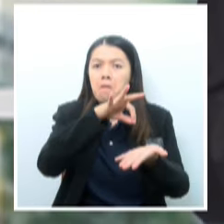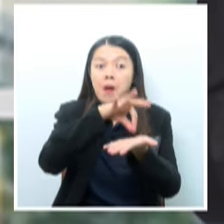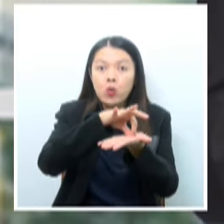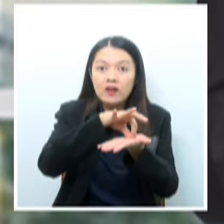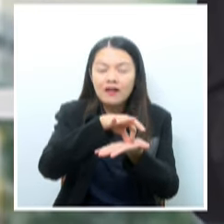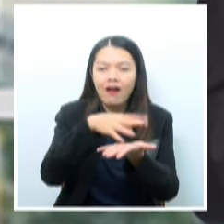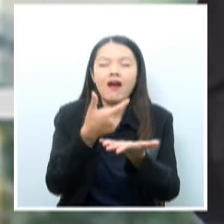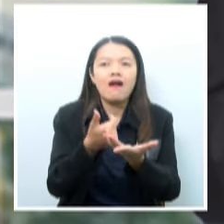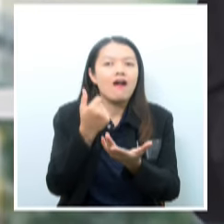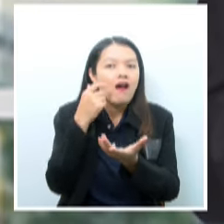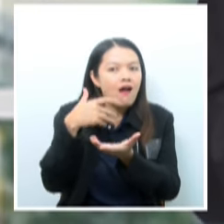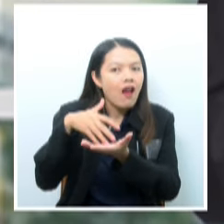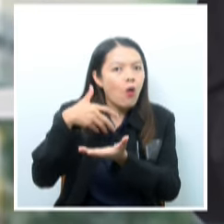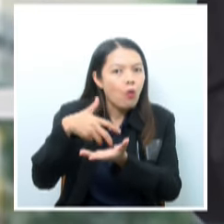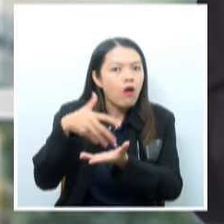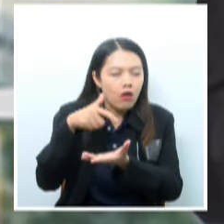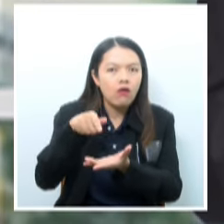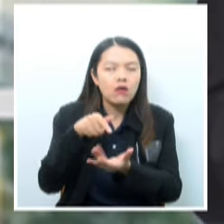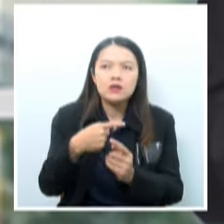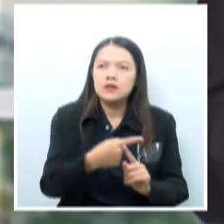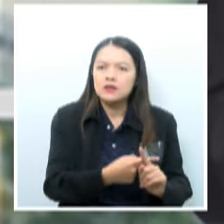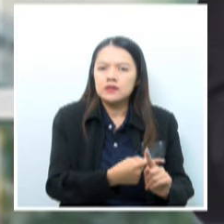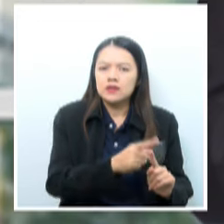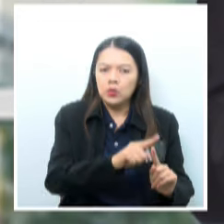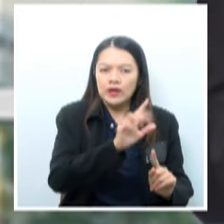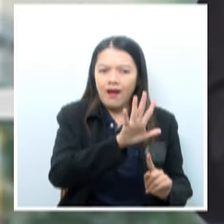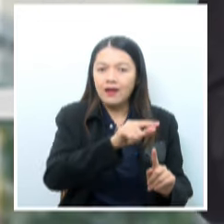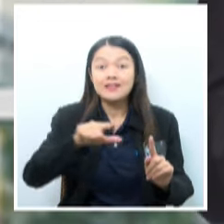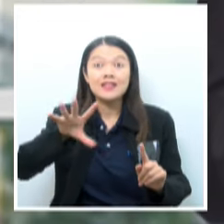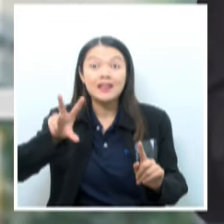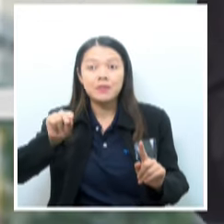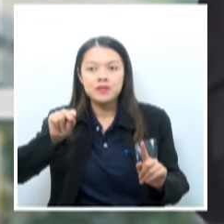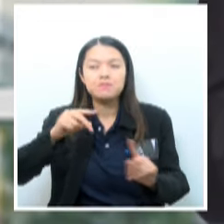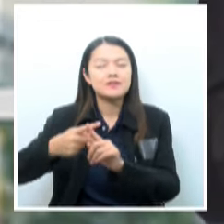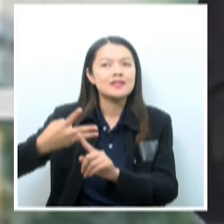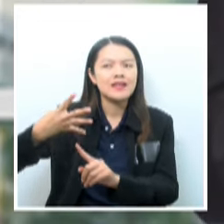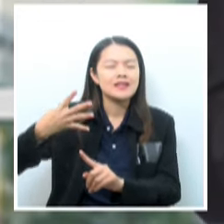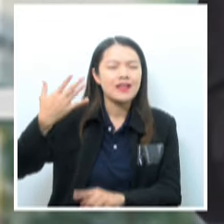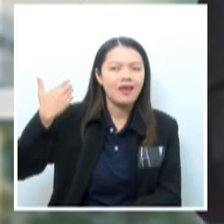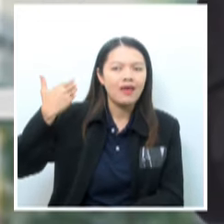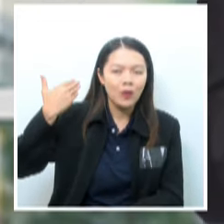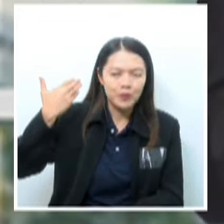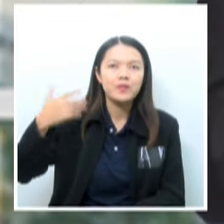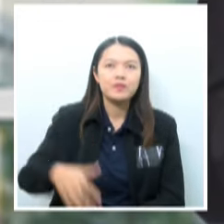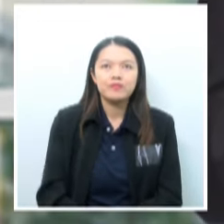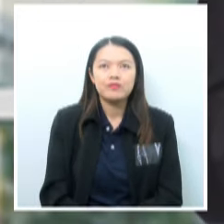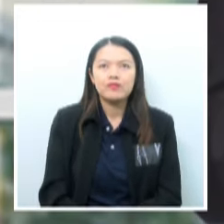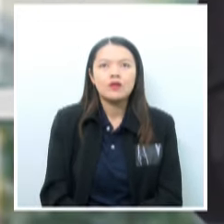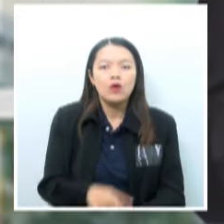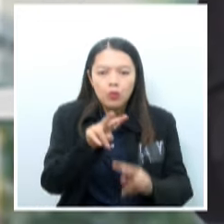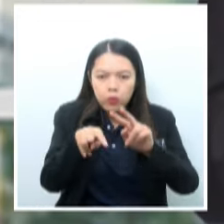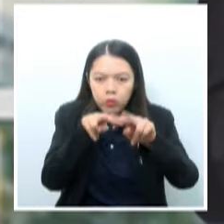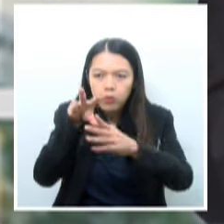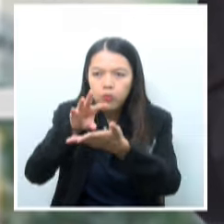ารสนเทศในช่วงวันที่5ถึงวันที่30เมษายนที่ผ่านมาซึ่งจากการตรวจสอบ